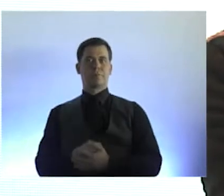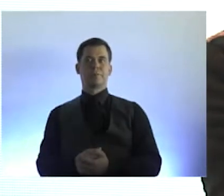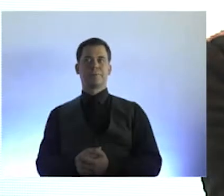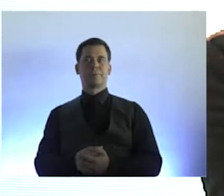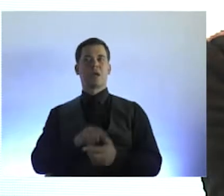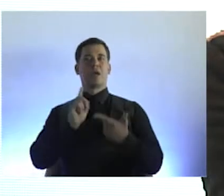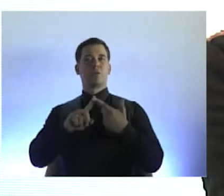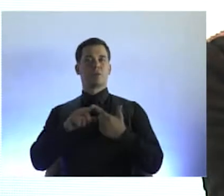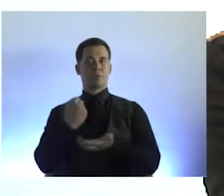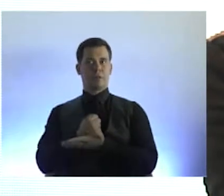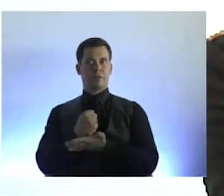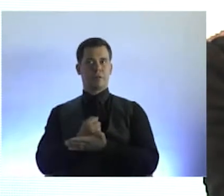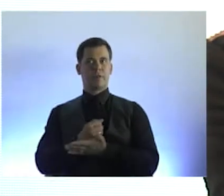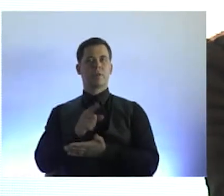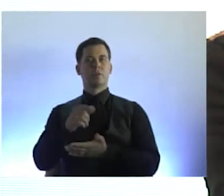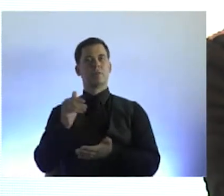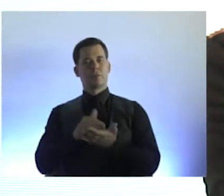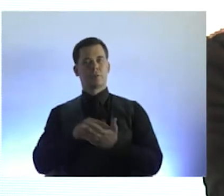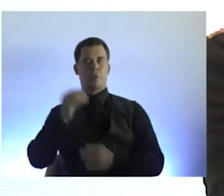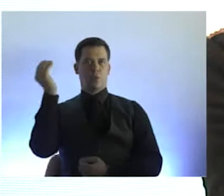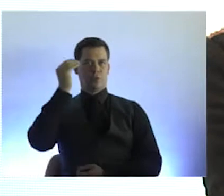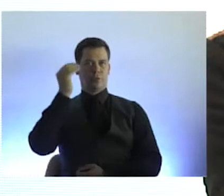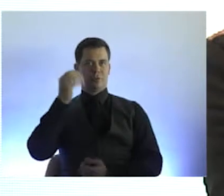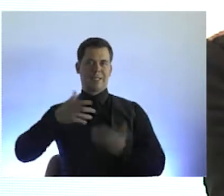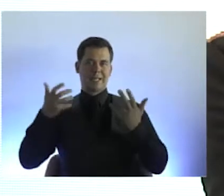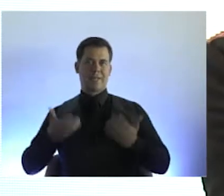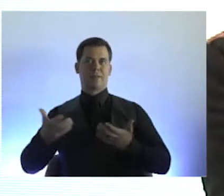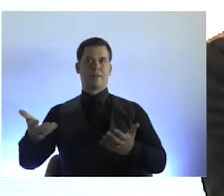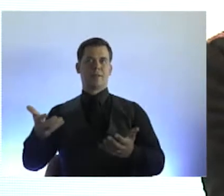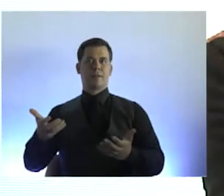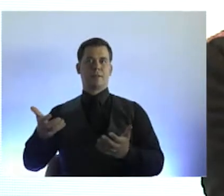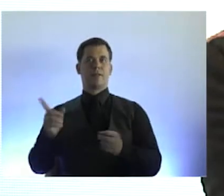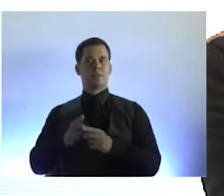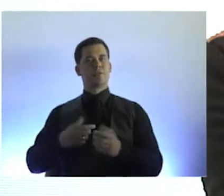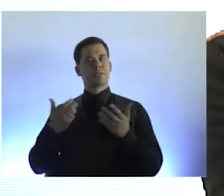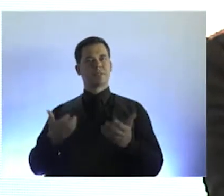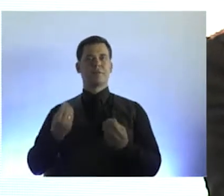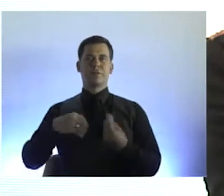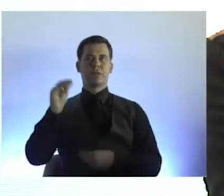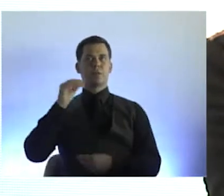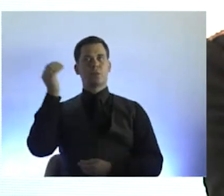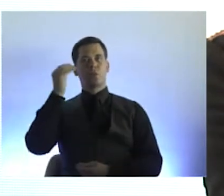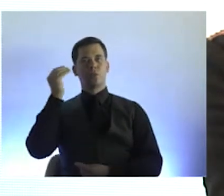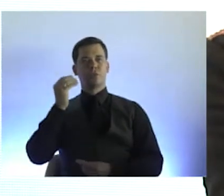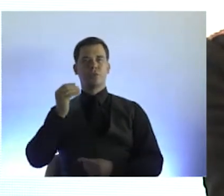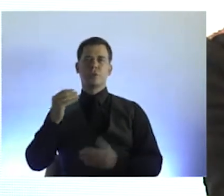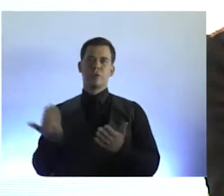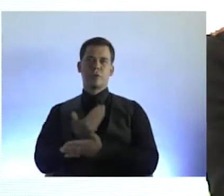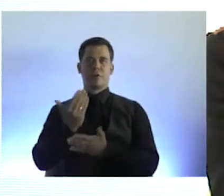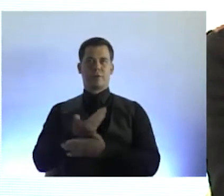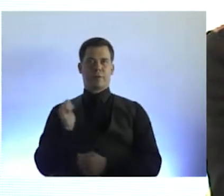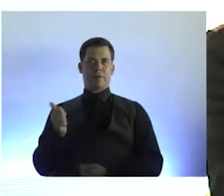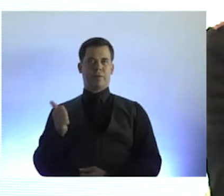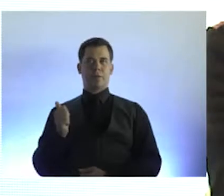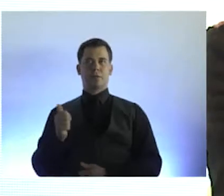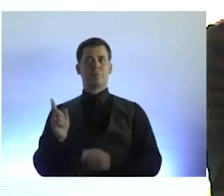jest chęć uczenia się i chęć poznawania coraz to nowych rzeczy, coraz to nowych kompetencji i pogodzenie się z